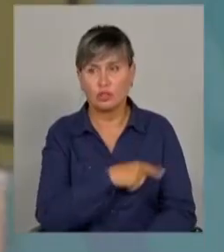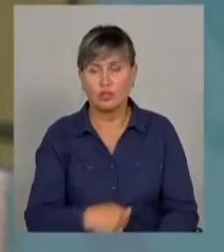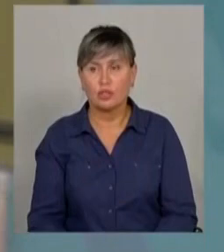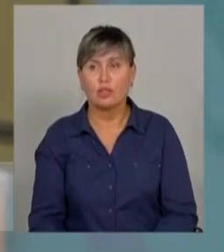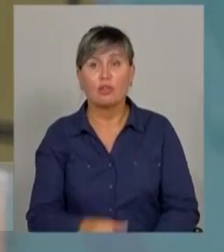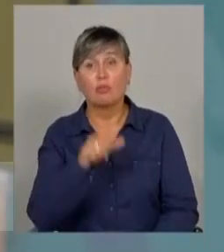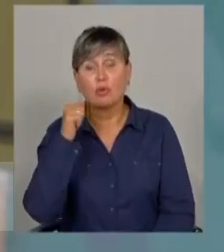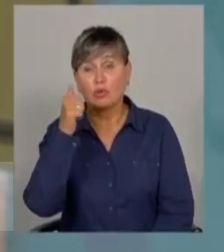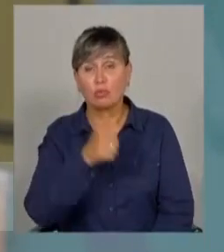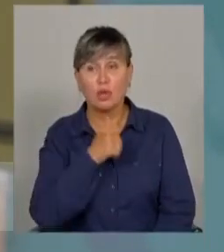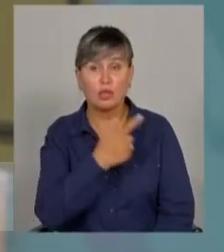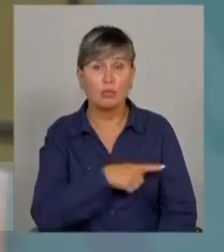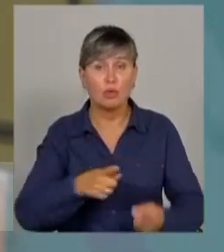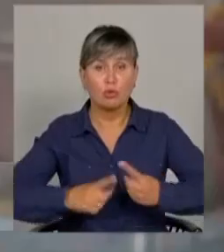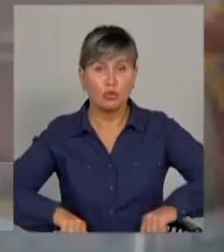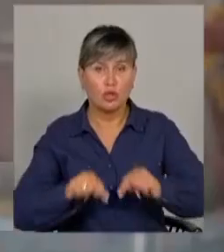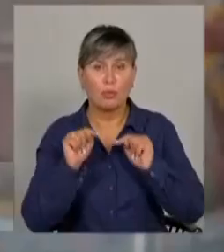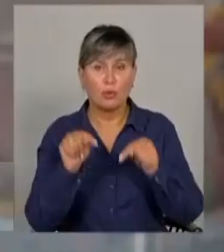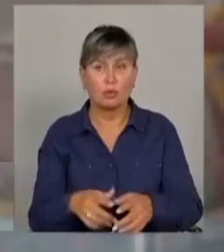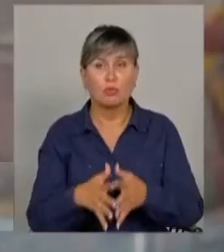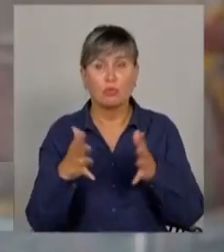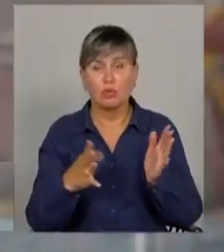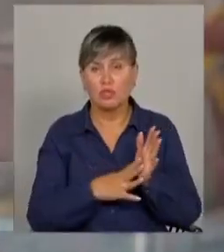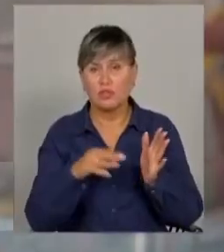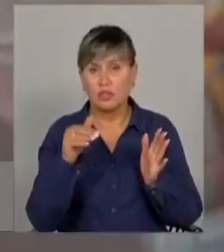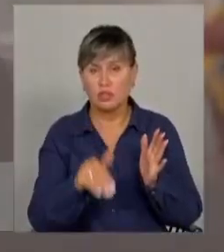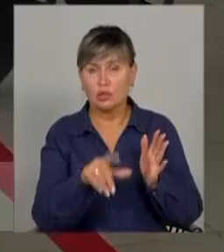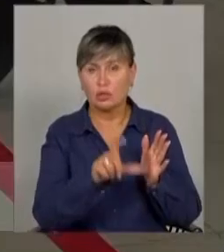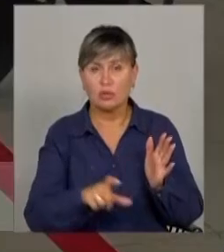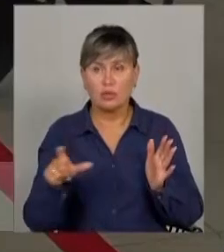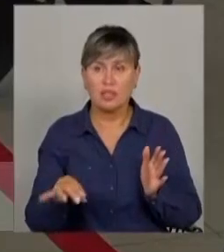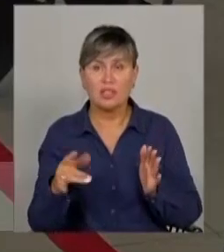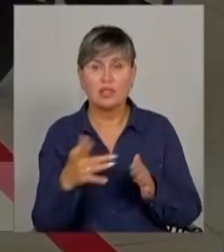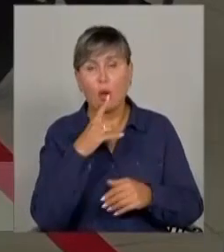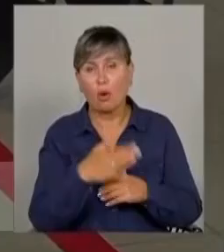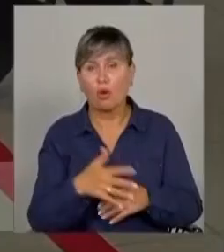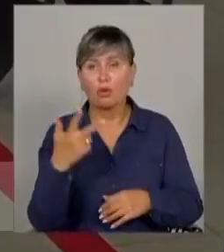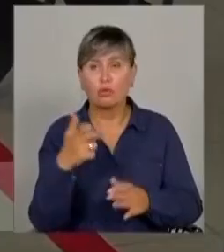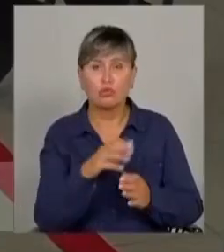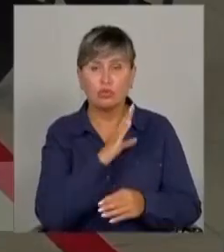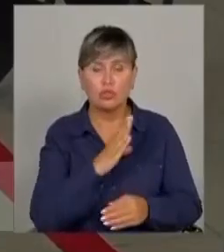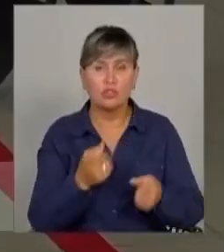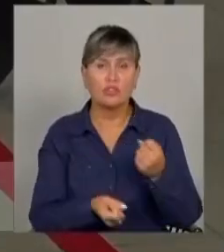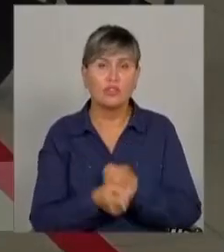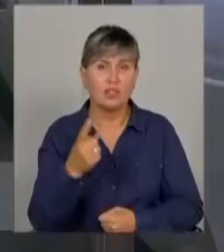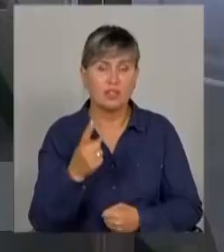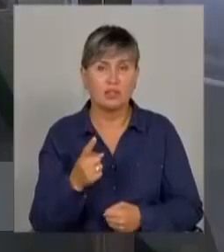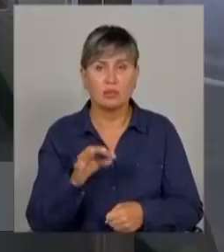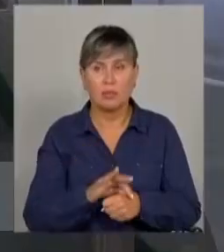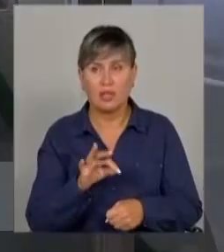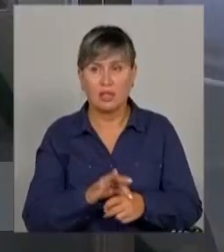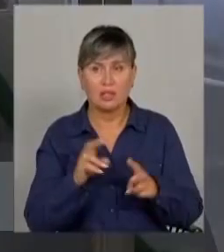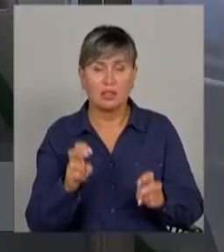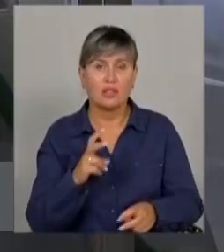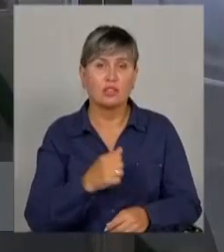Только в прошлом году в медучреждение поступило больше 9 тысяч роженец. Из них у около 300 женщин выявили преэклампсию. К